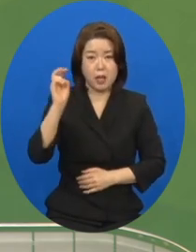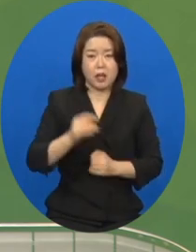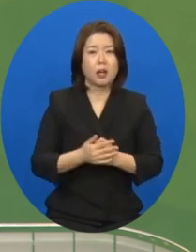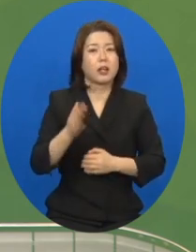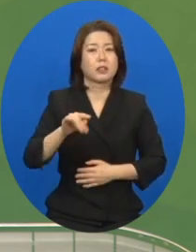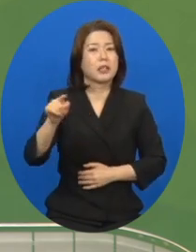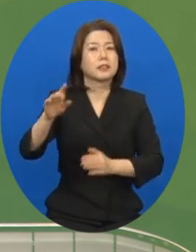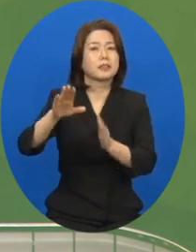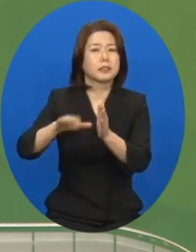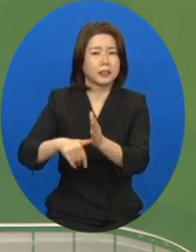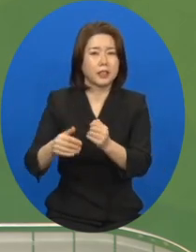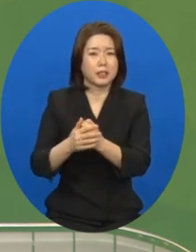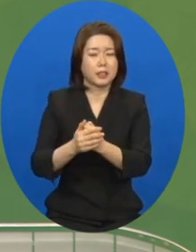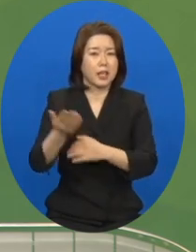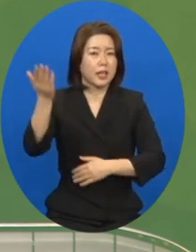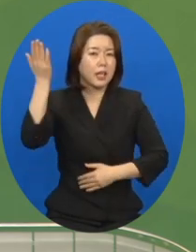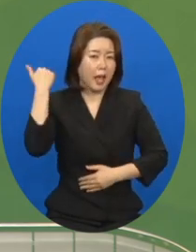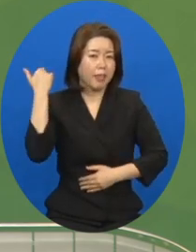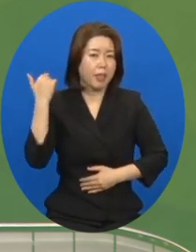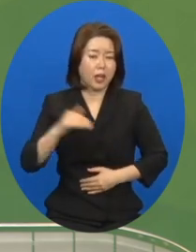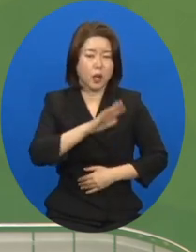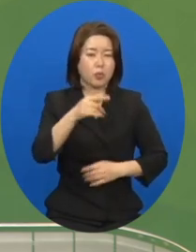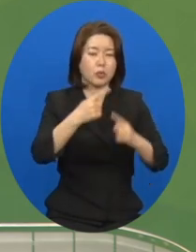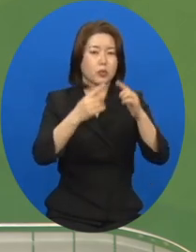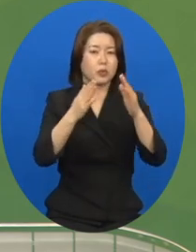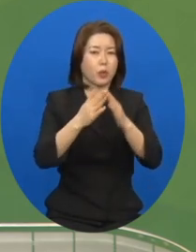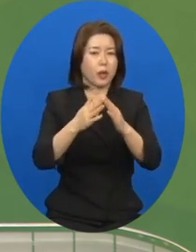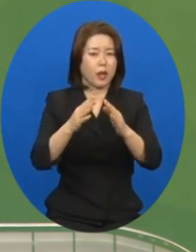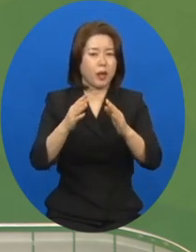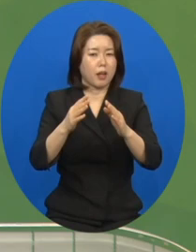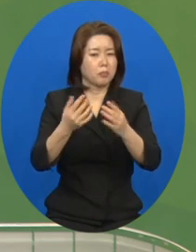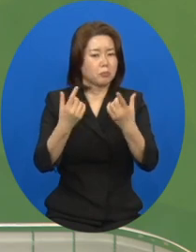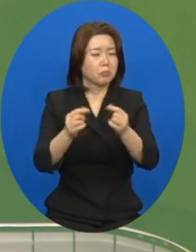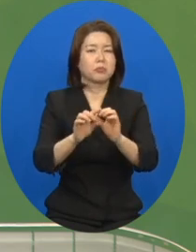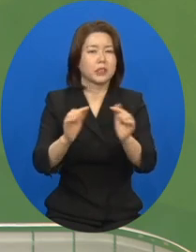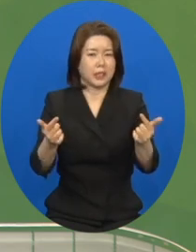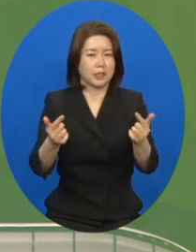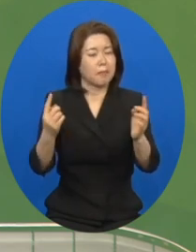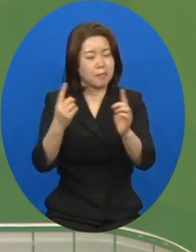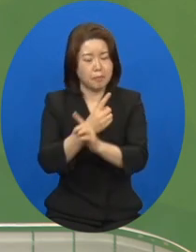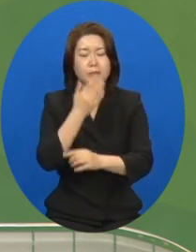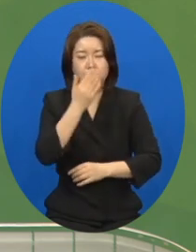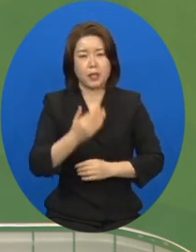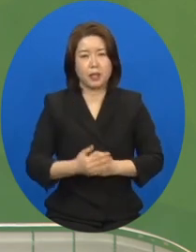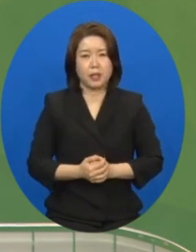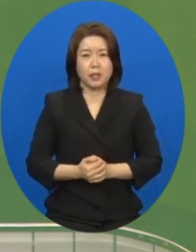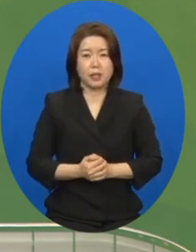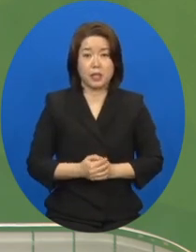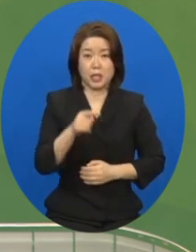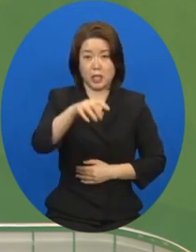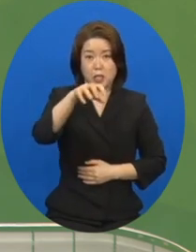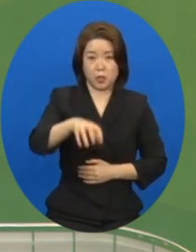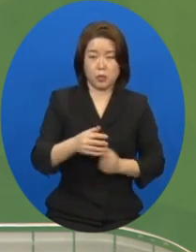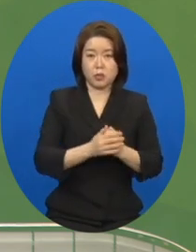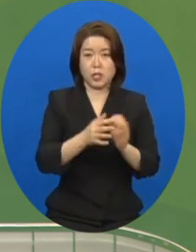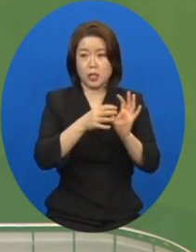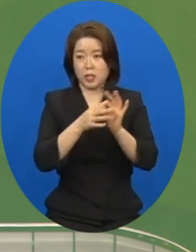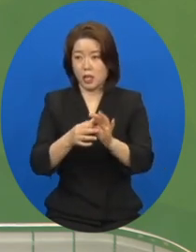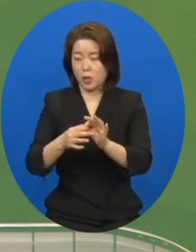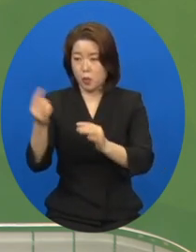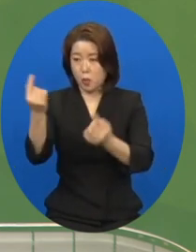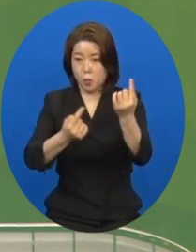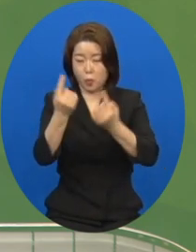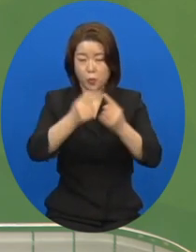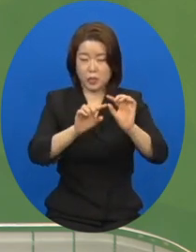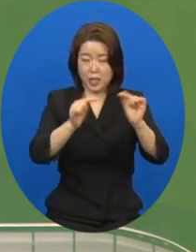이미 그때는 예전에 우리 교회가 아니게 됩니다. 아마 이 자리에 계속 안 나오실